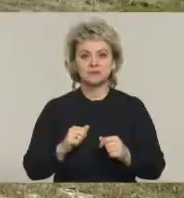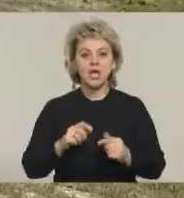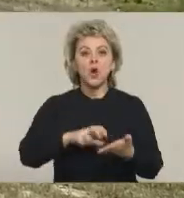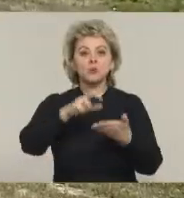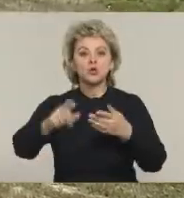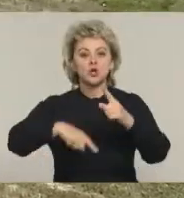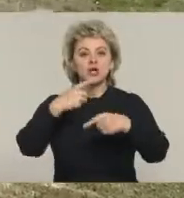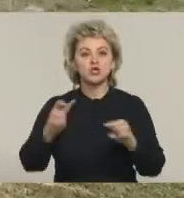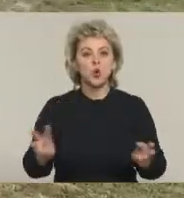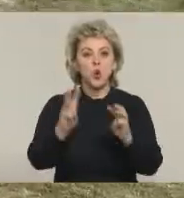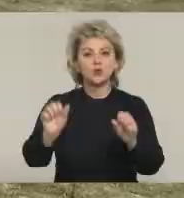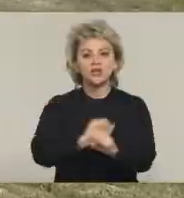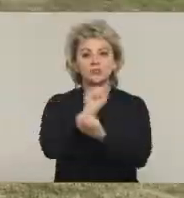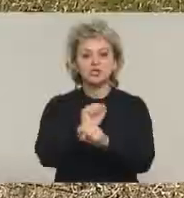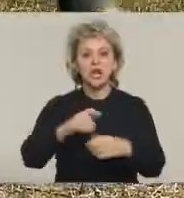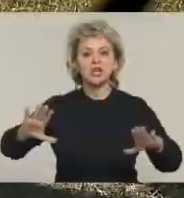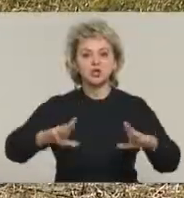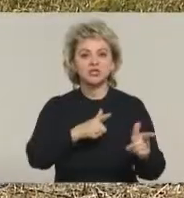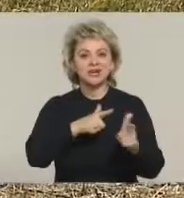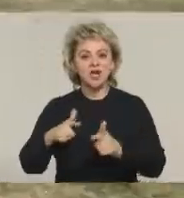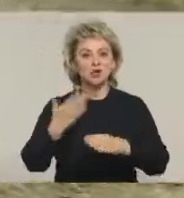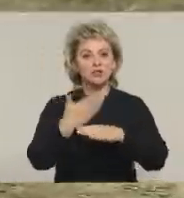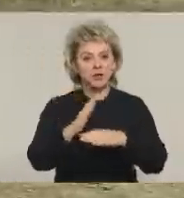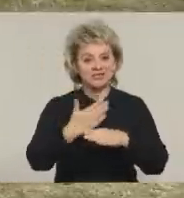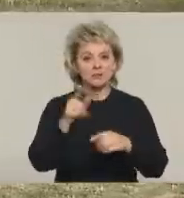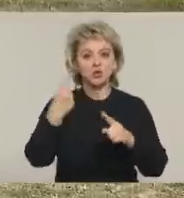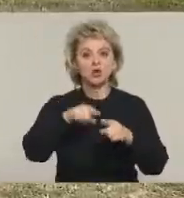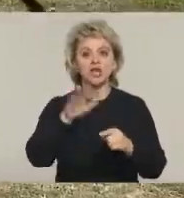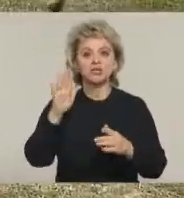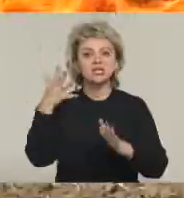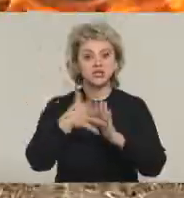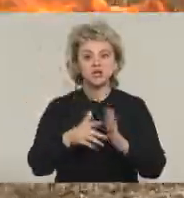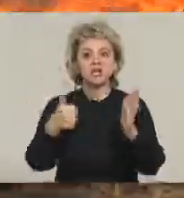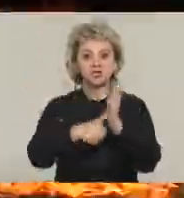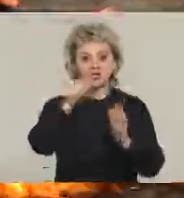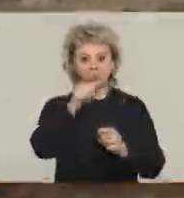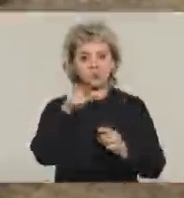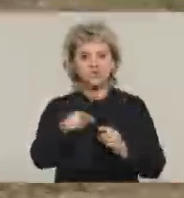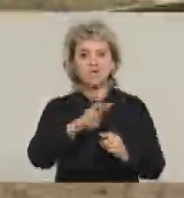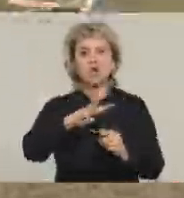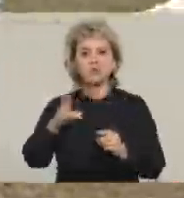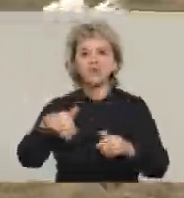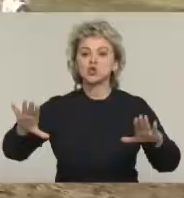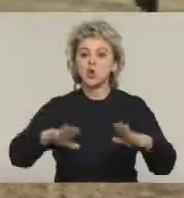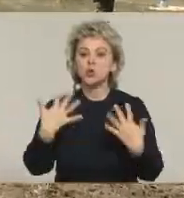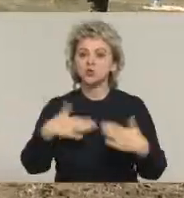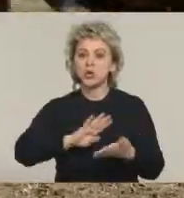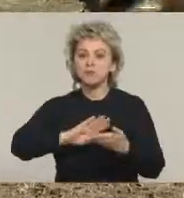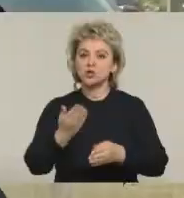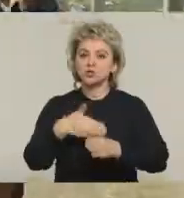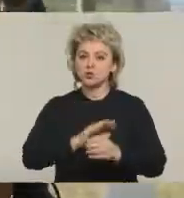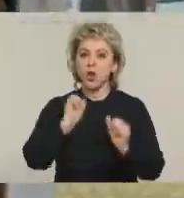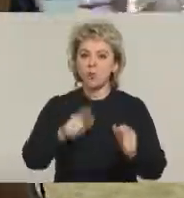Прыжкам через огненные препятствия лошадей готовят постепенно. На это уходит минимум полгода. Миллеровская конница уже без труда